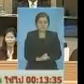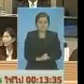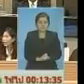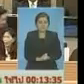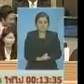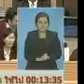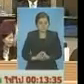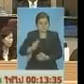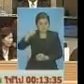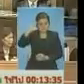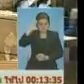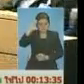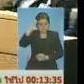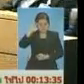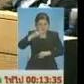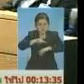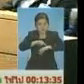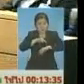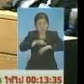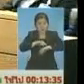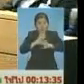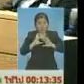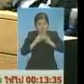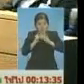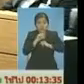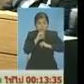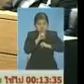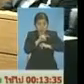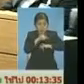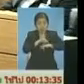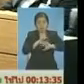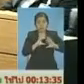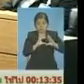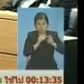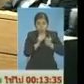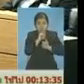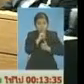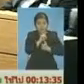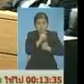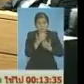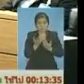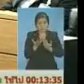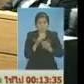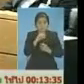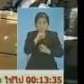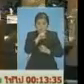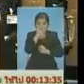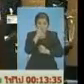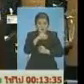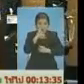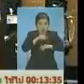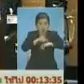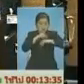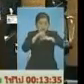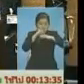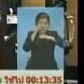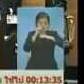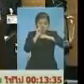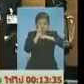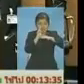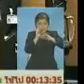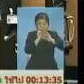ท่านสิริโชคหมดที่ท่านจะถามได้แล้วครับหมดเวลาแล้วครับถามไม่ได้แล้วครับท่านใช้เวลาเกินไป